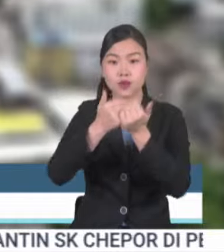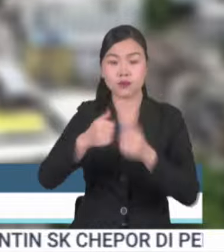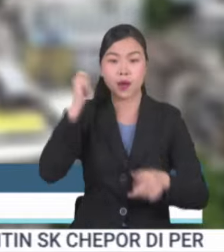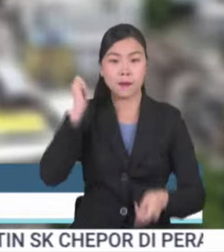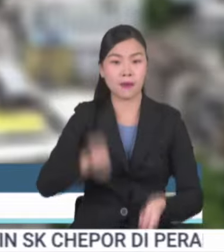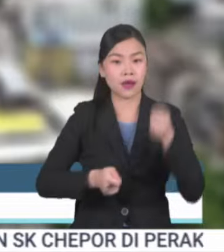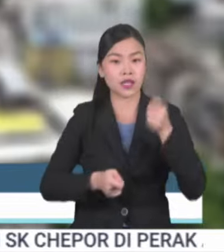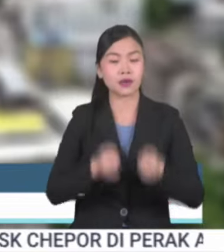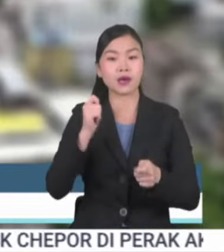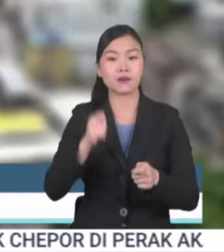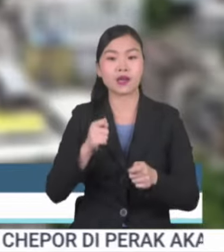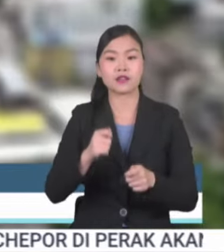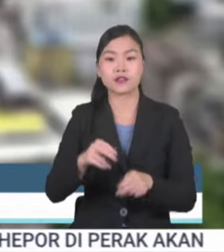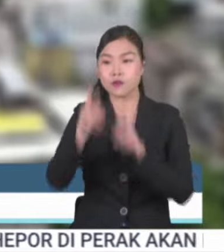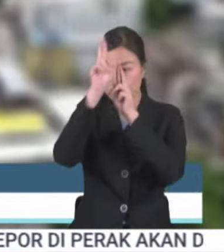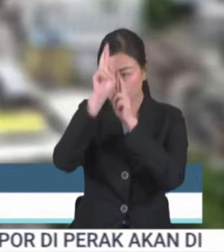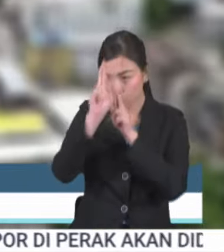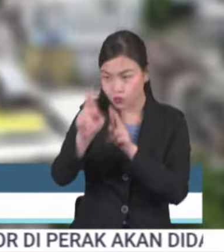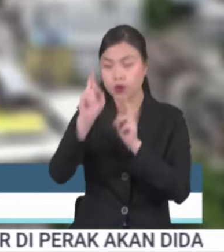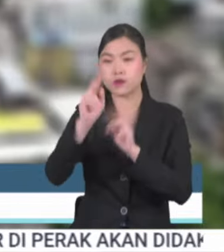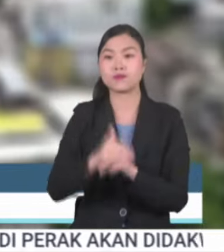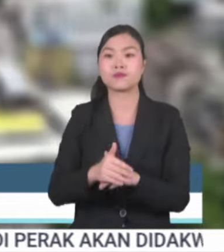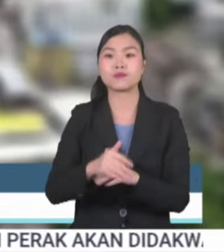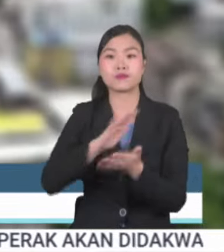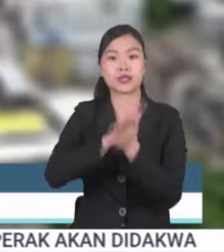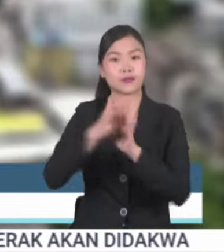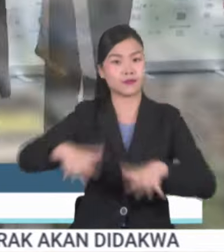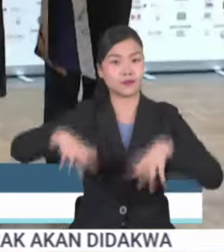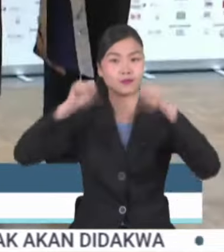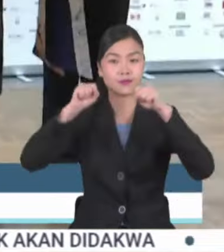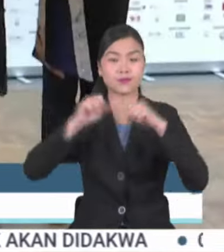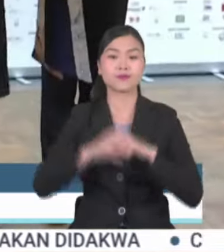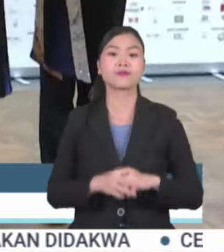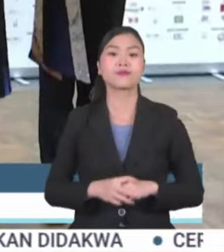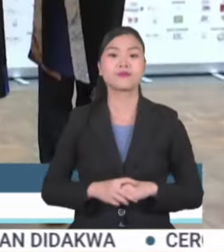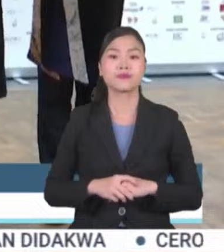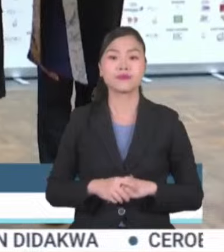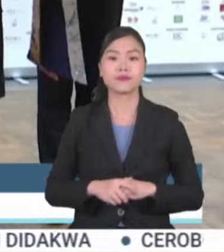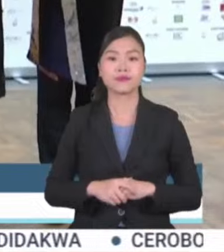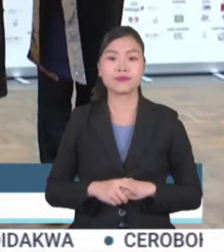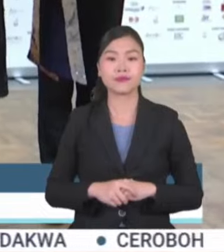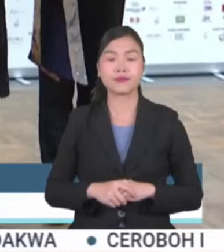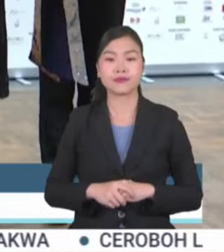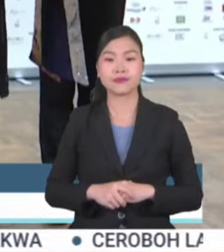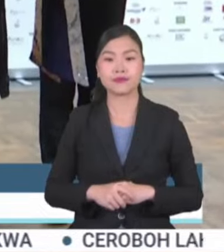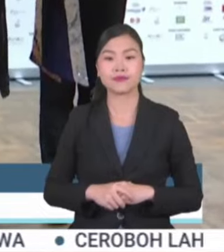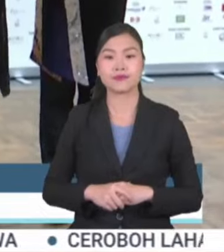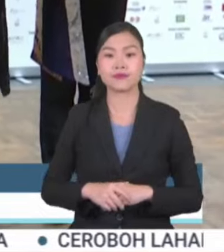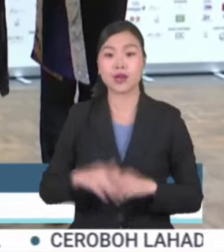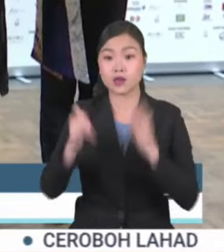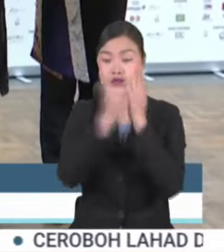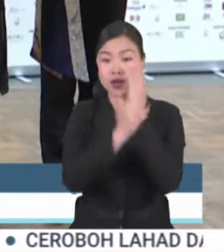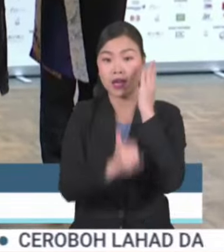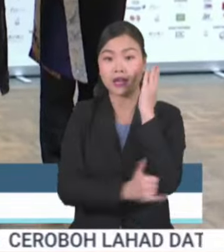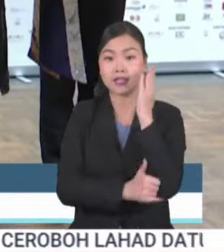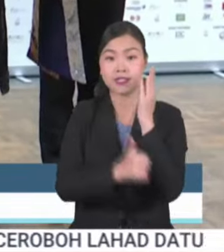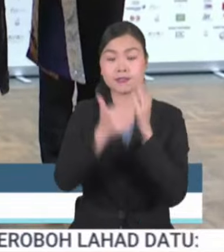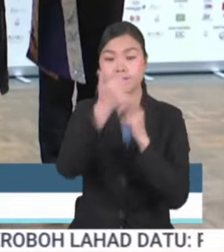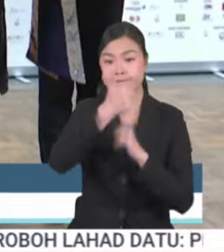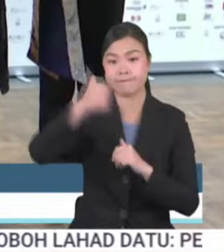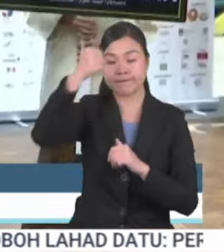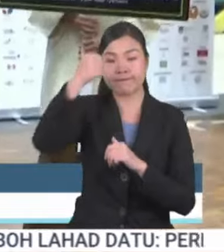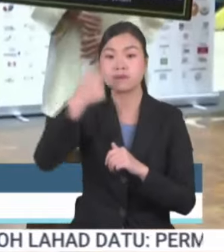diberi penghormatan menjadi penganjur. Penaung Yayasan Datuk Zulkifli Ishak